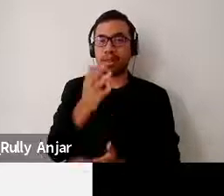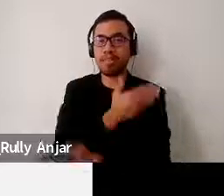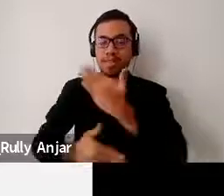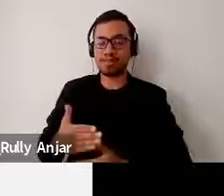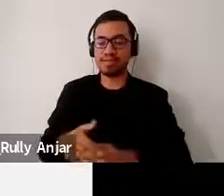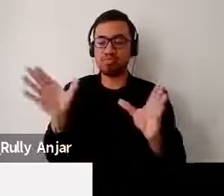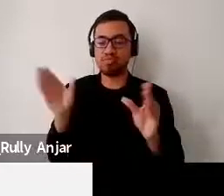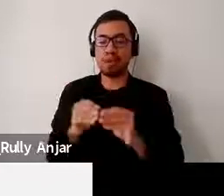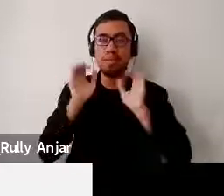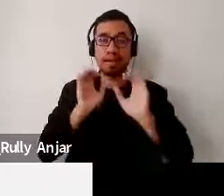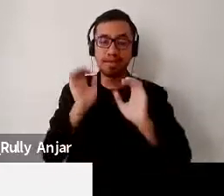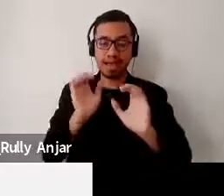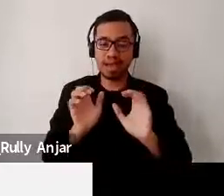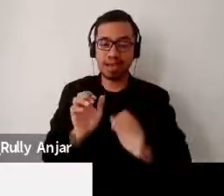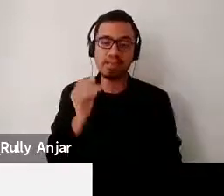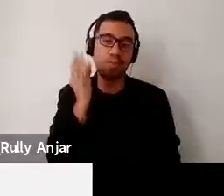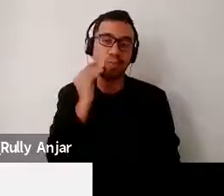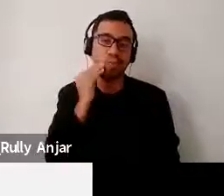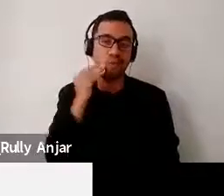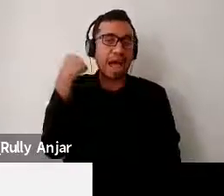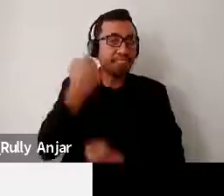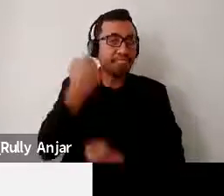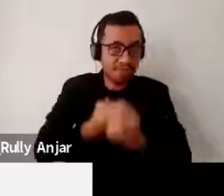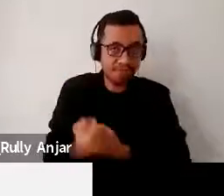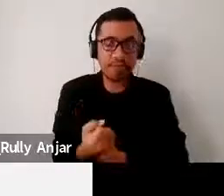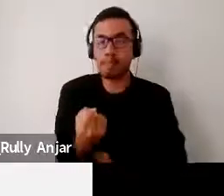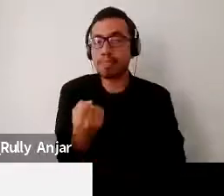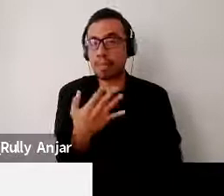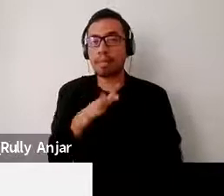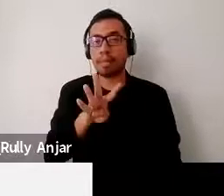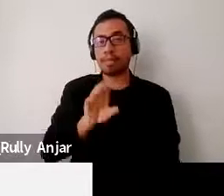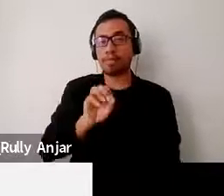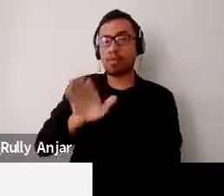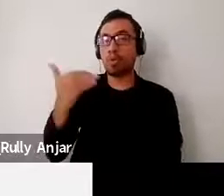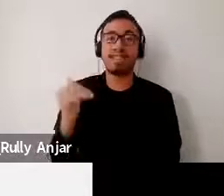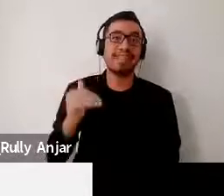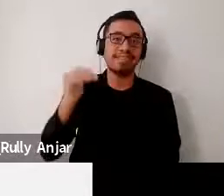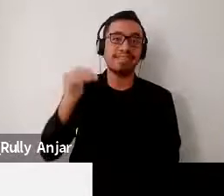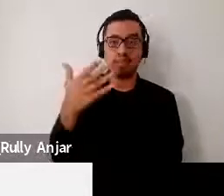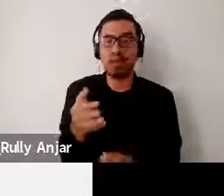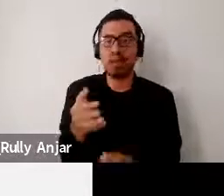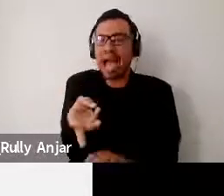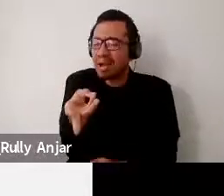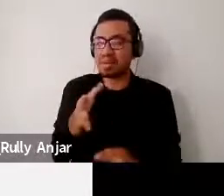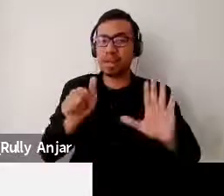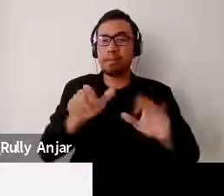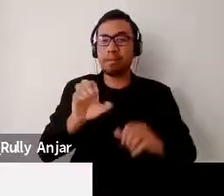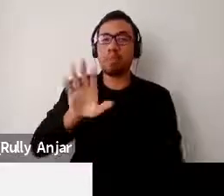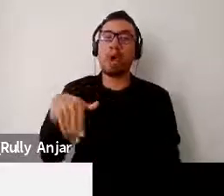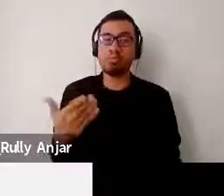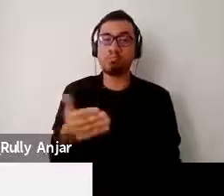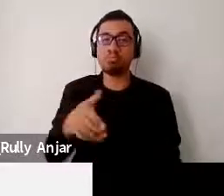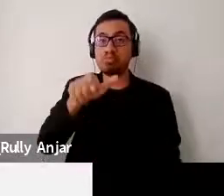tinggi untuk kelompok usia produktif. Jadi yang antara 40 tahun ke atas hingga menjelang 60 tahun ini. Jadi